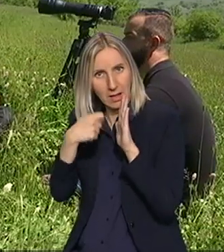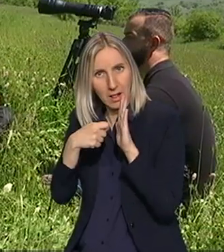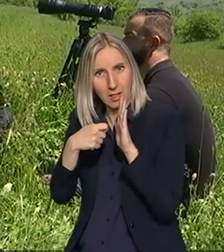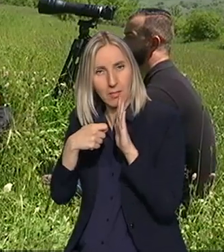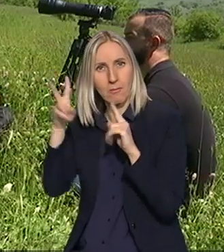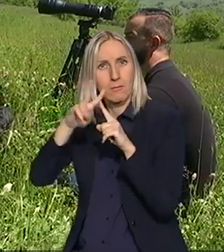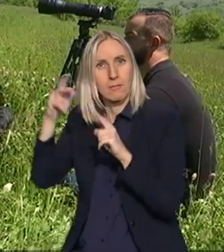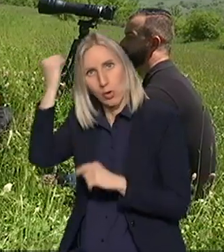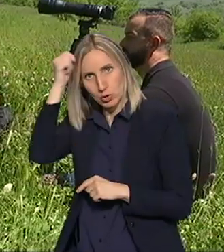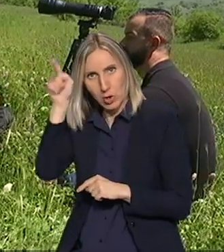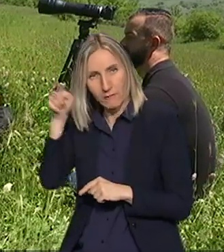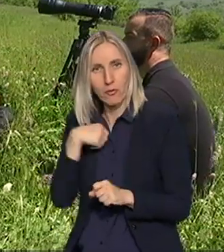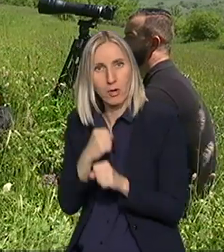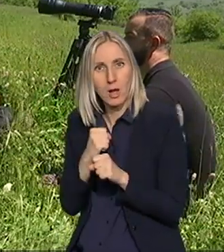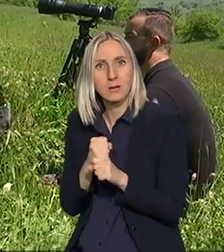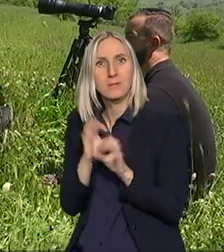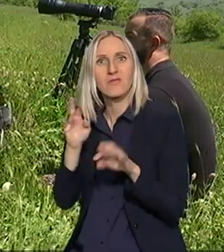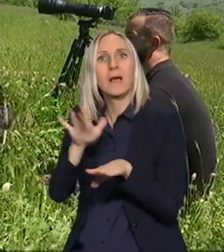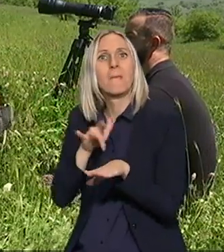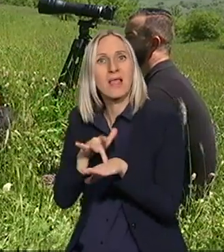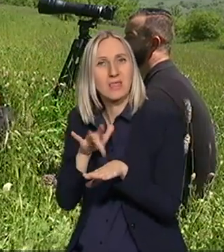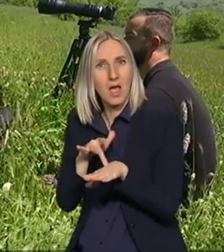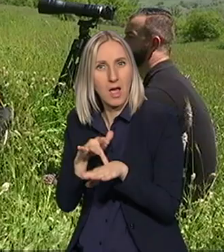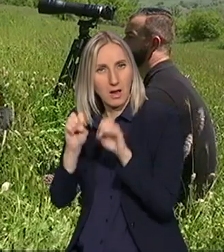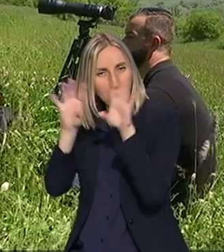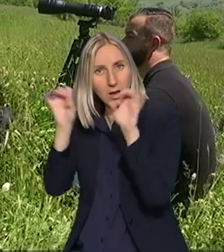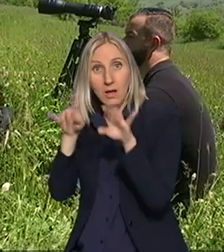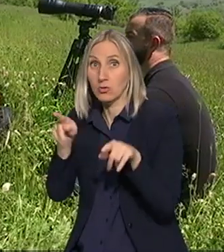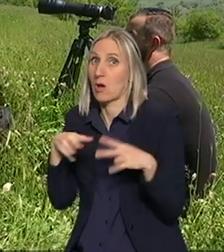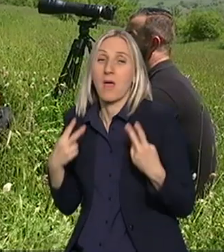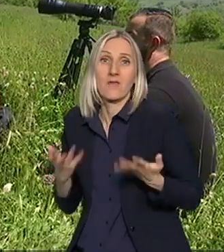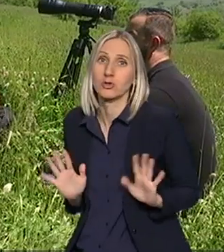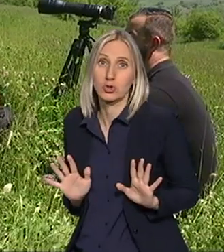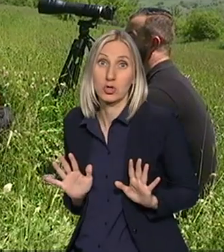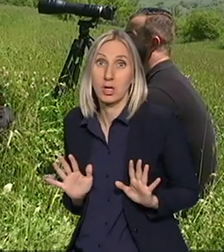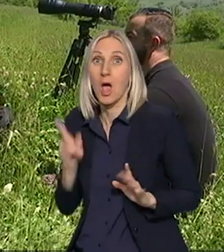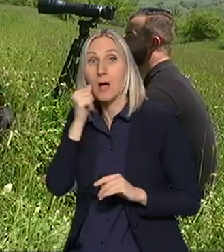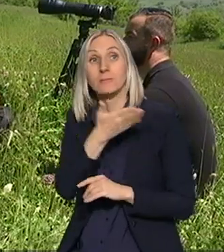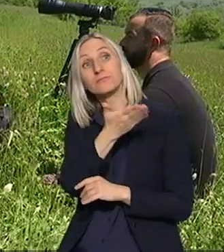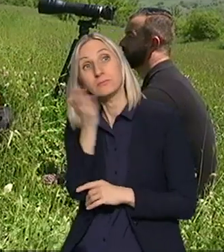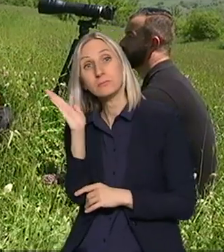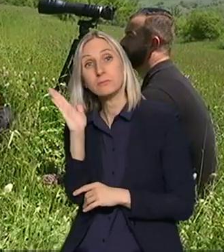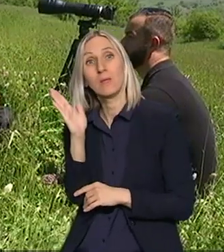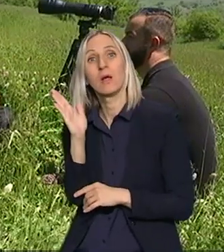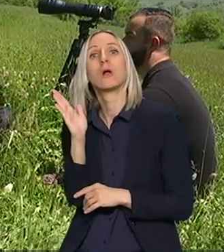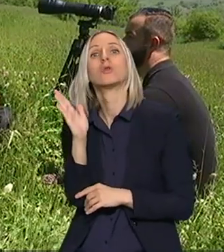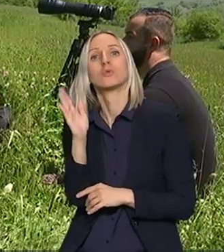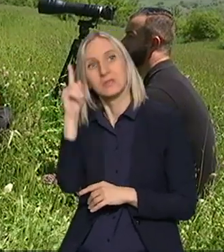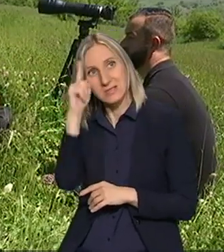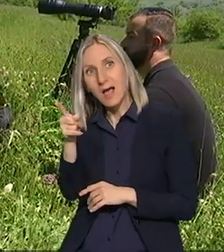Kosovo. Svaki petak, i to je za mene najvažnije. Sad ljudi imaju znači,